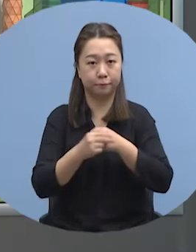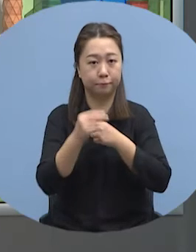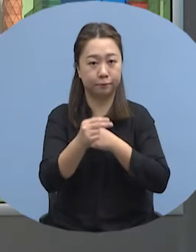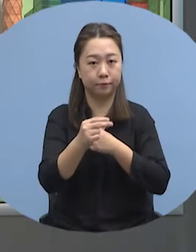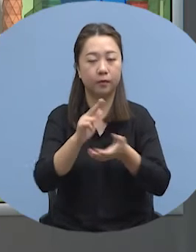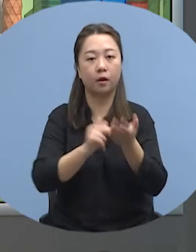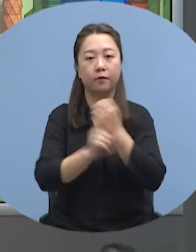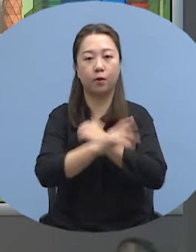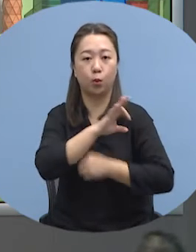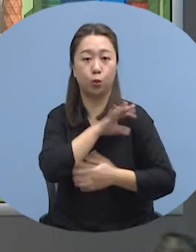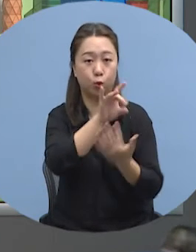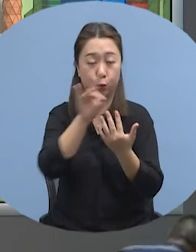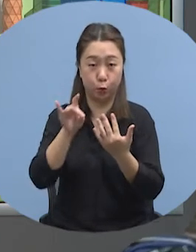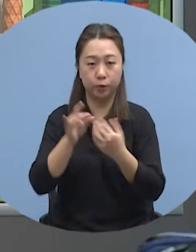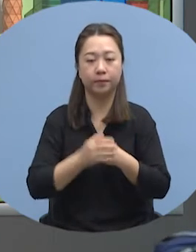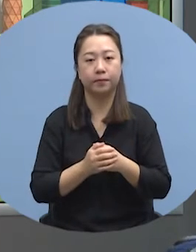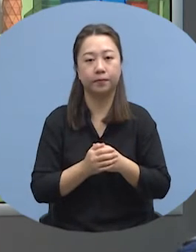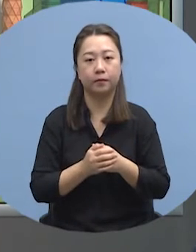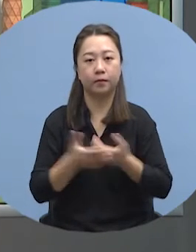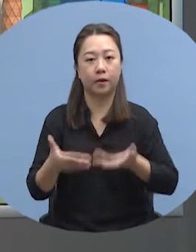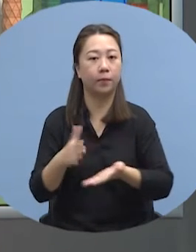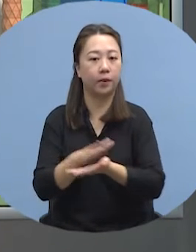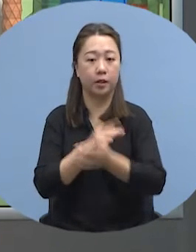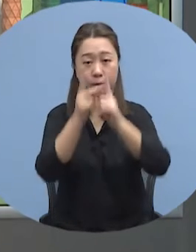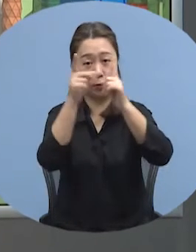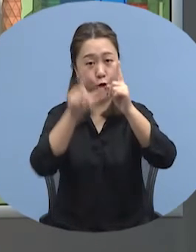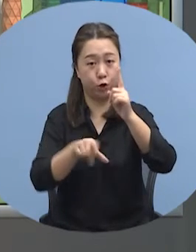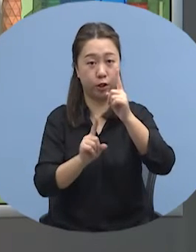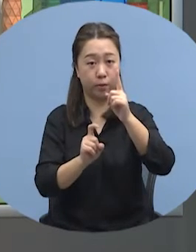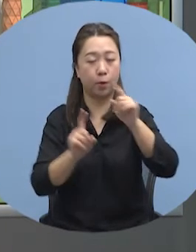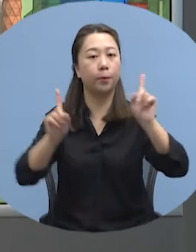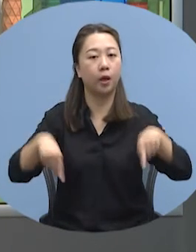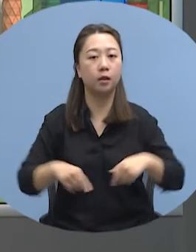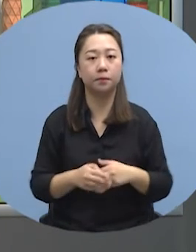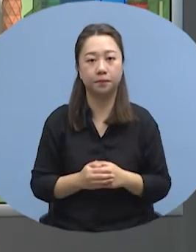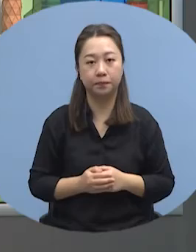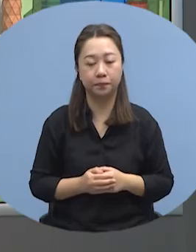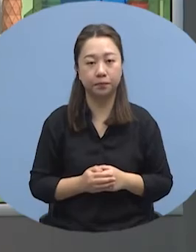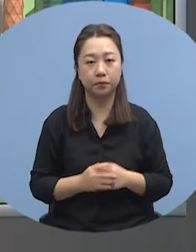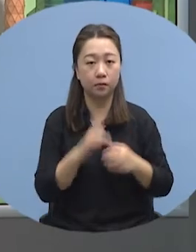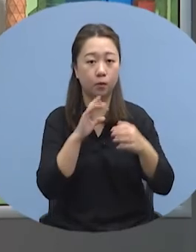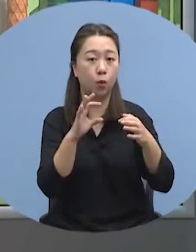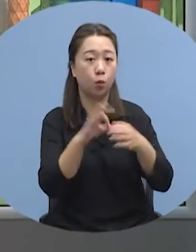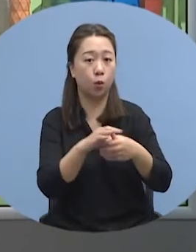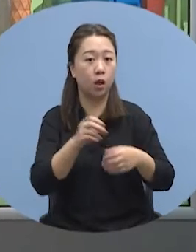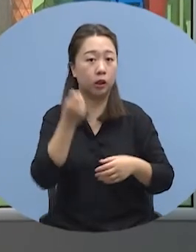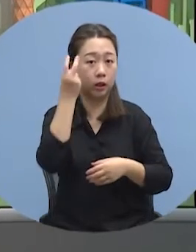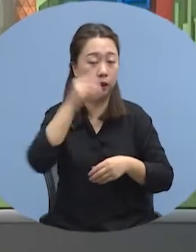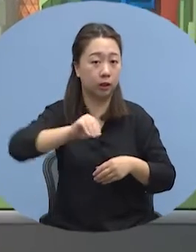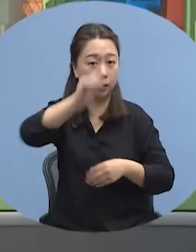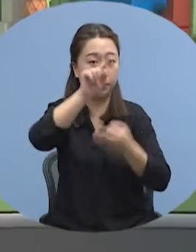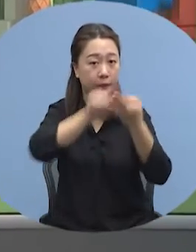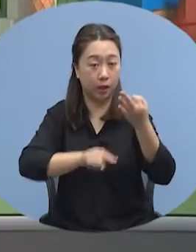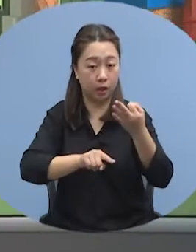第七屆立法會選舉將會在今年12月19日舉行，有關的提名期